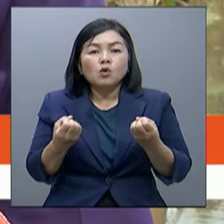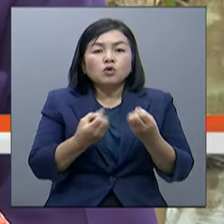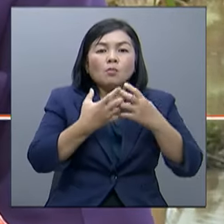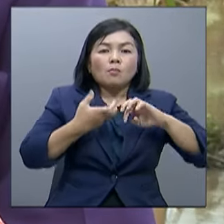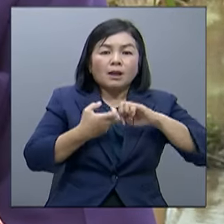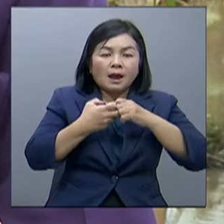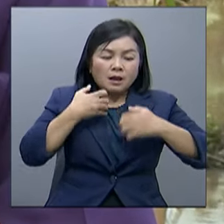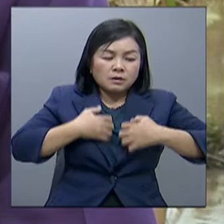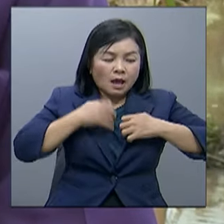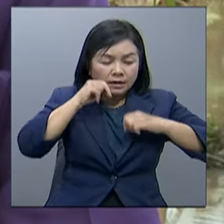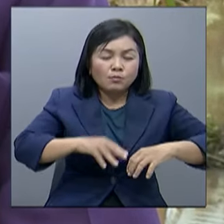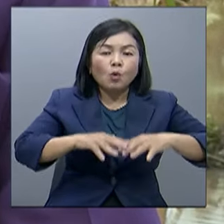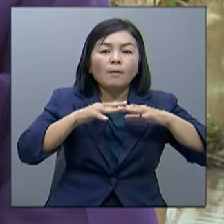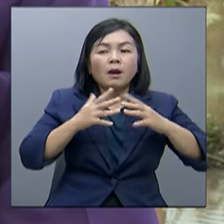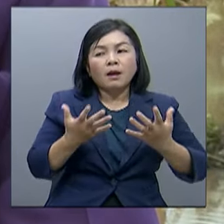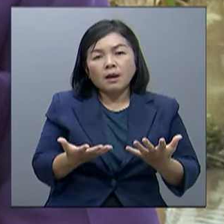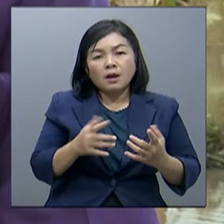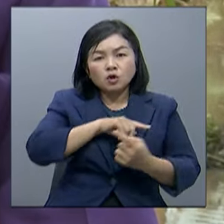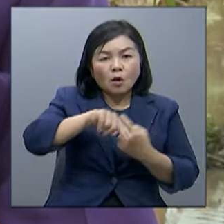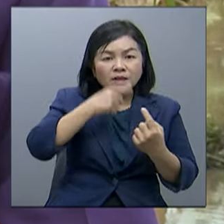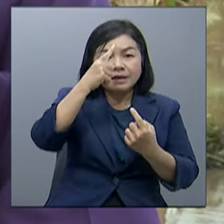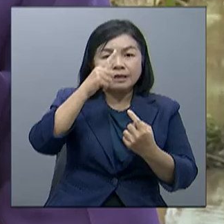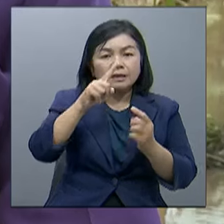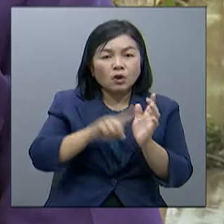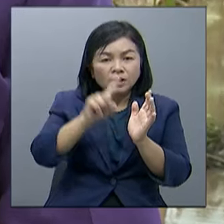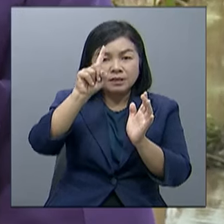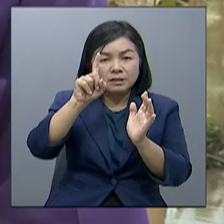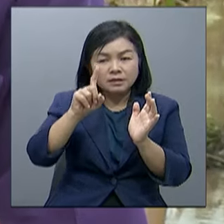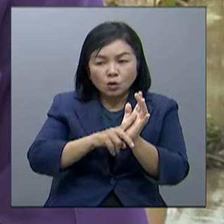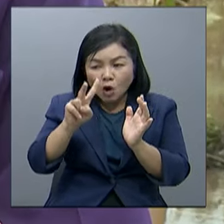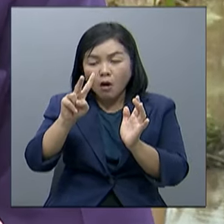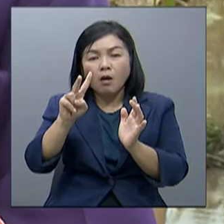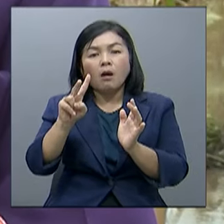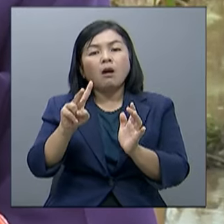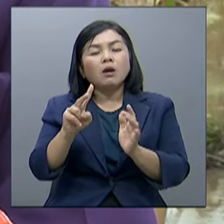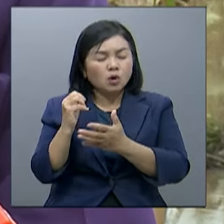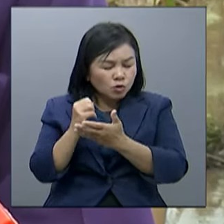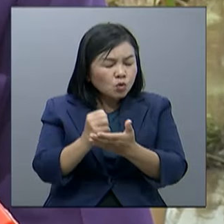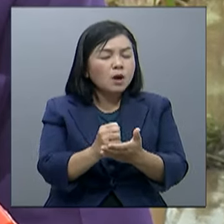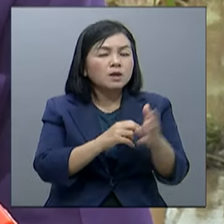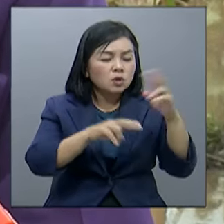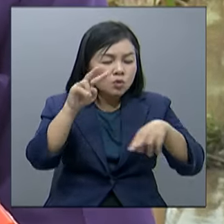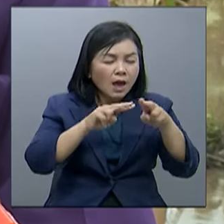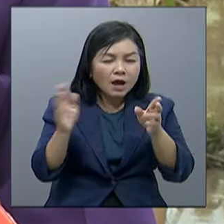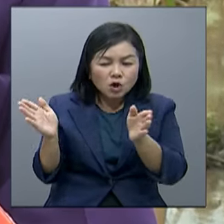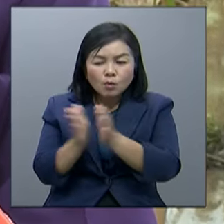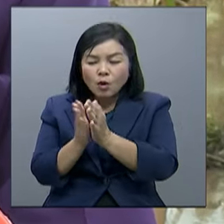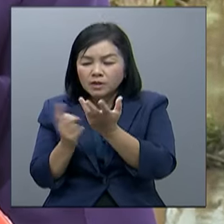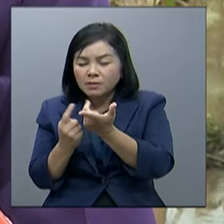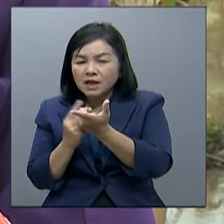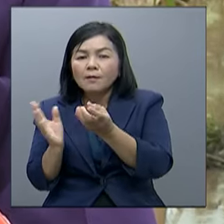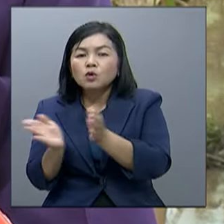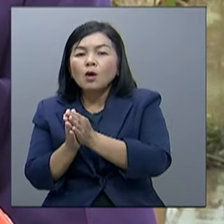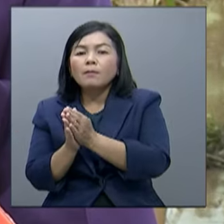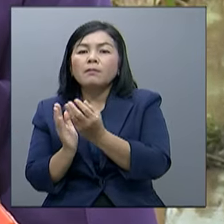แล้วอ่ะเนแล้วเขมาเจออย่างเงี้ยรอบแรกรอบ 2เงี้ยน่าจะแบบดูแลเอย่าเอาไปผูกเป็นรอบเป็น